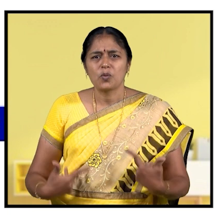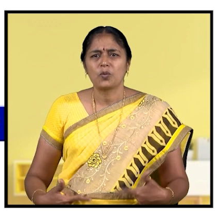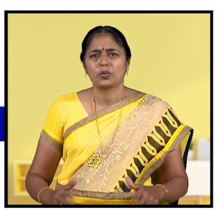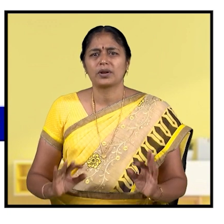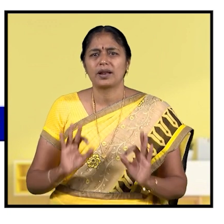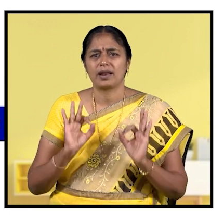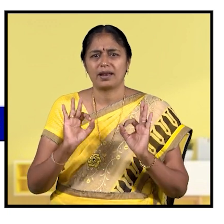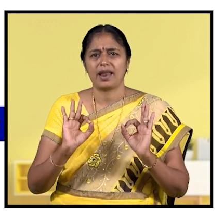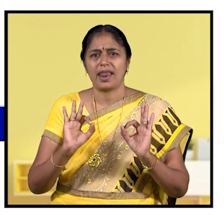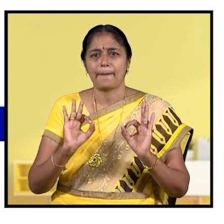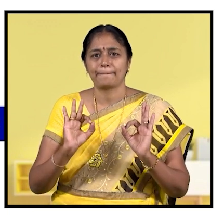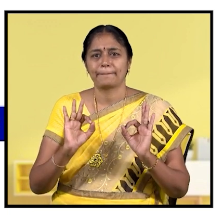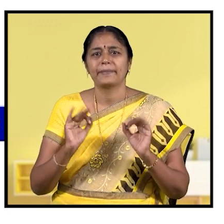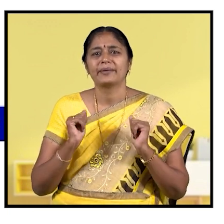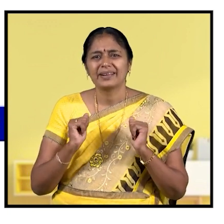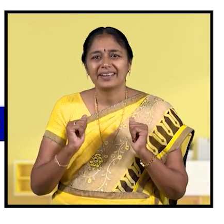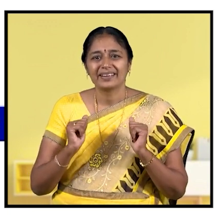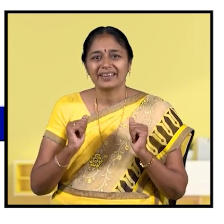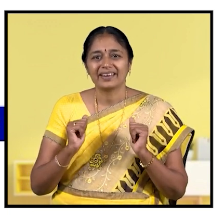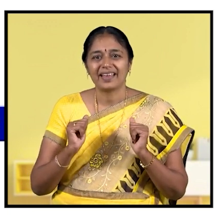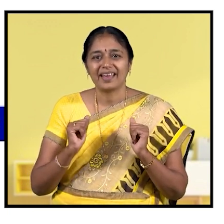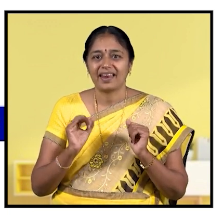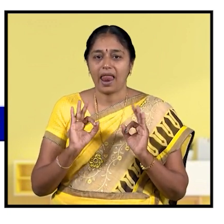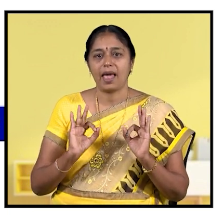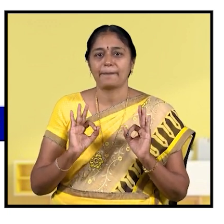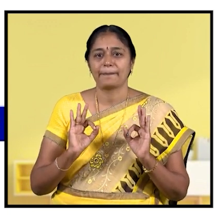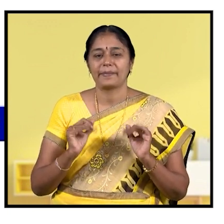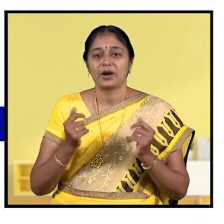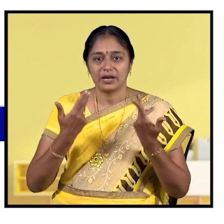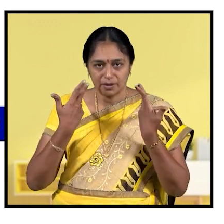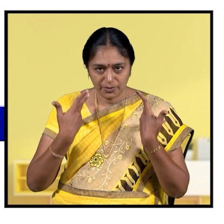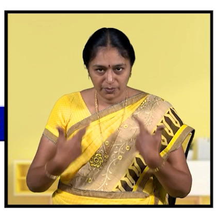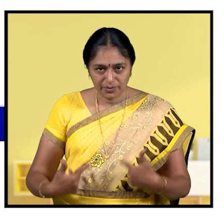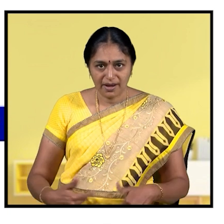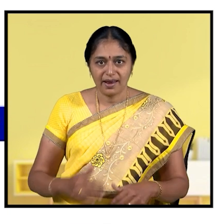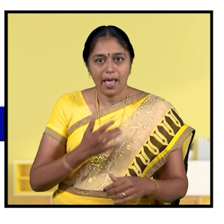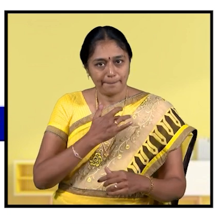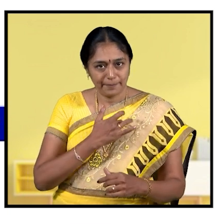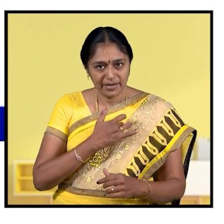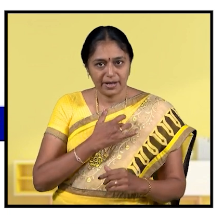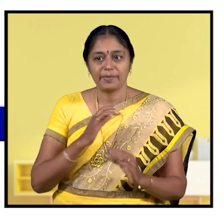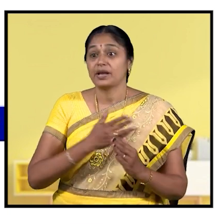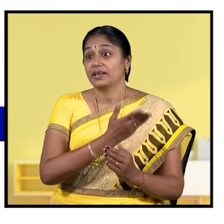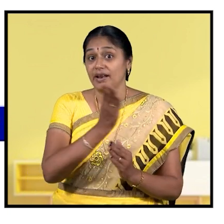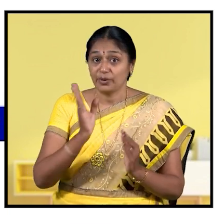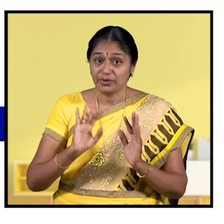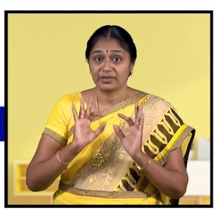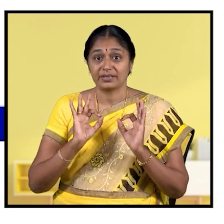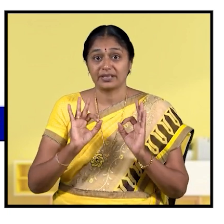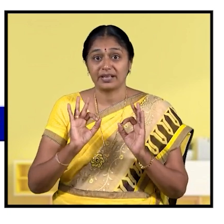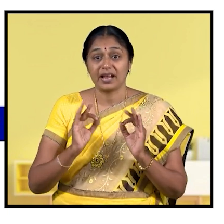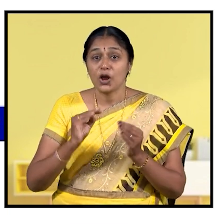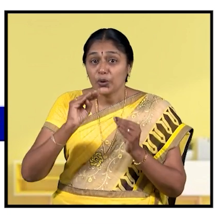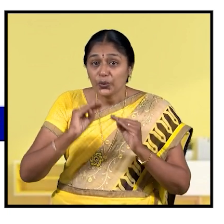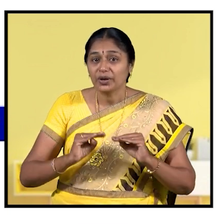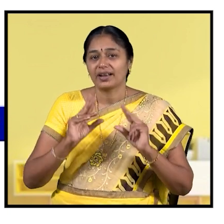சொன்னதால் வெறுமனே நலம்ங்கிற வார்த்தை தான் யூஸ் பண்ணணும். நலம் என்றால் என்ன அப்படின்னாக்க, உடல், மனம் மற்றும் சமூகம் சார்ந்த நிலைகளில் குறைகளற்ற